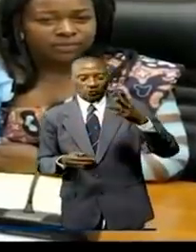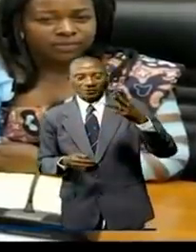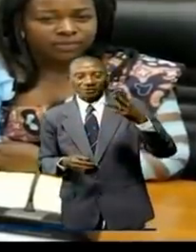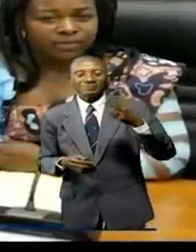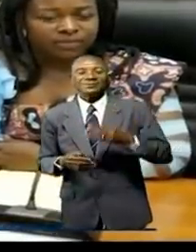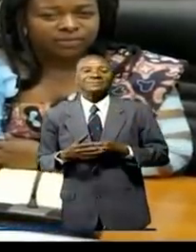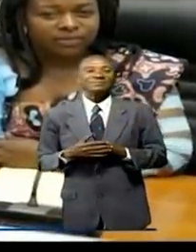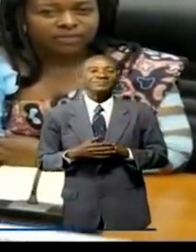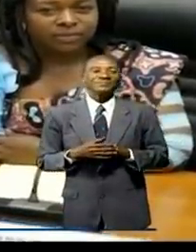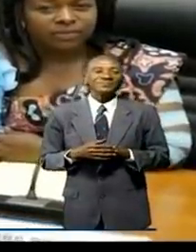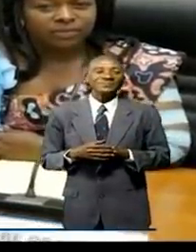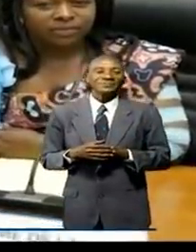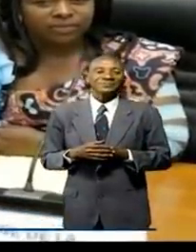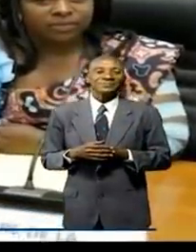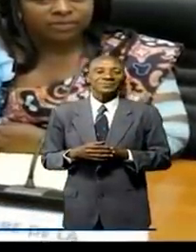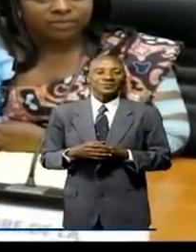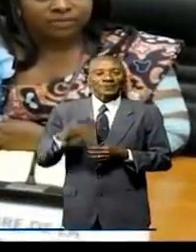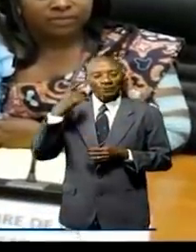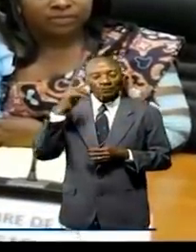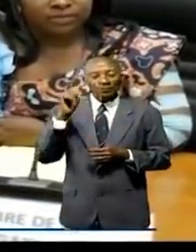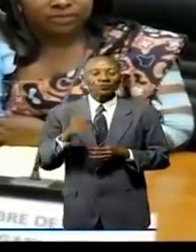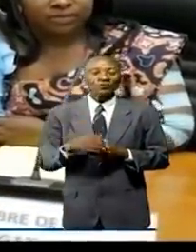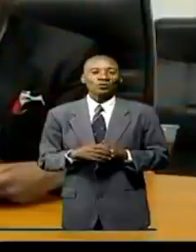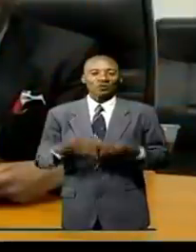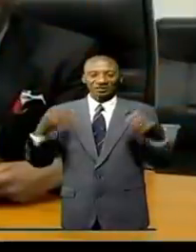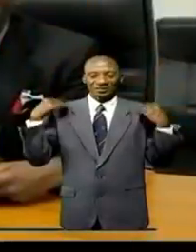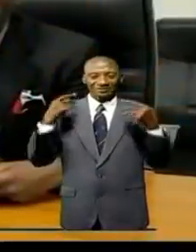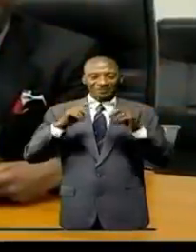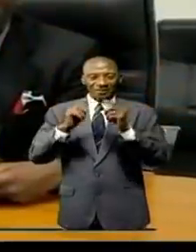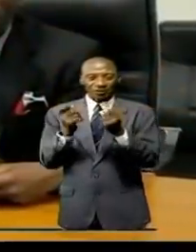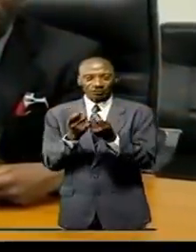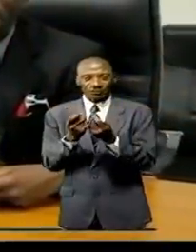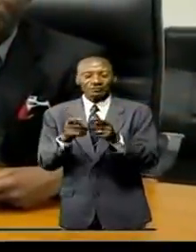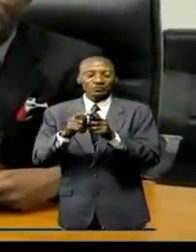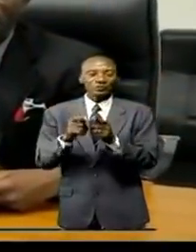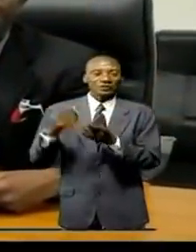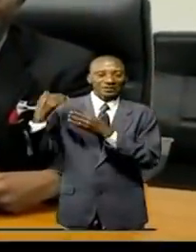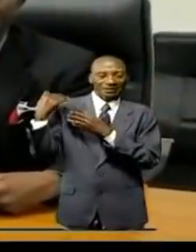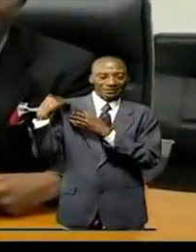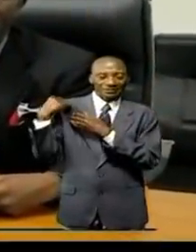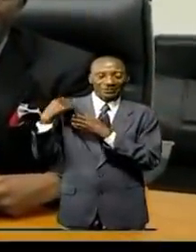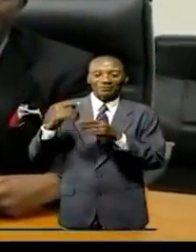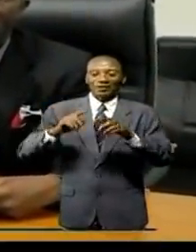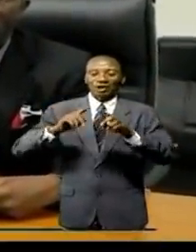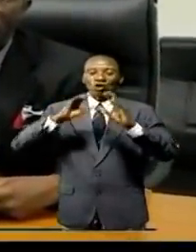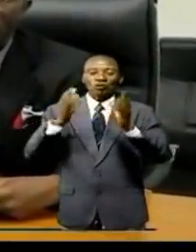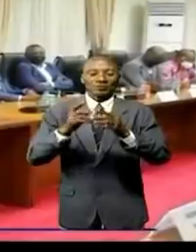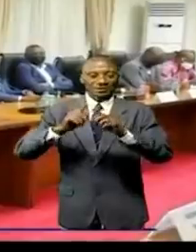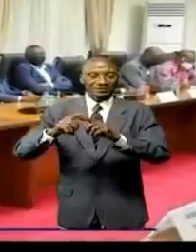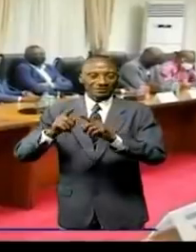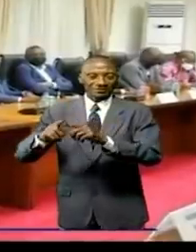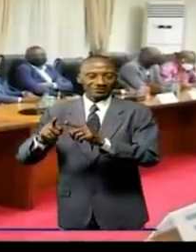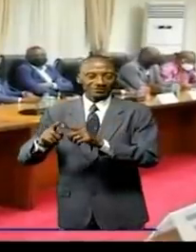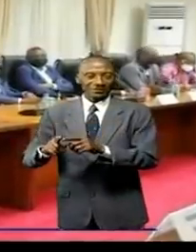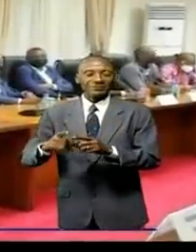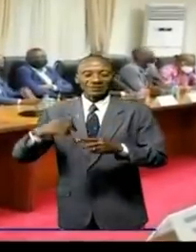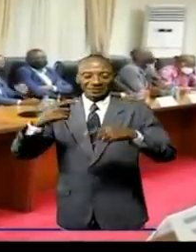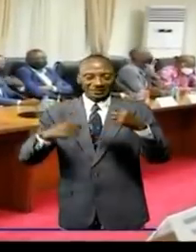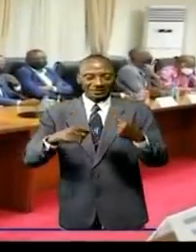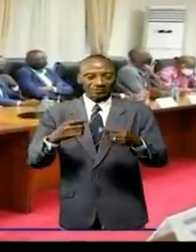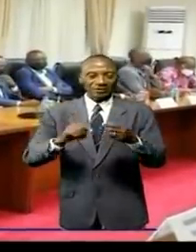étape, qui est celle des chefs des tribus et des responsables des différentes communautés, pour discuter des